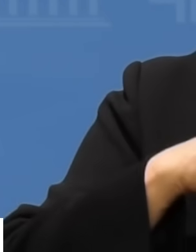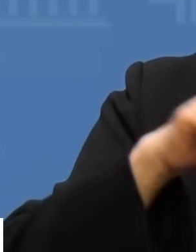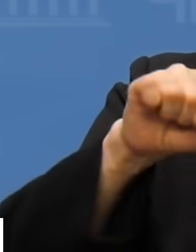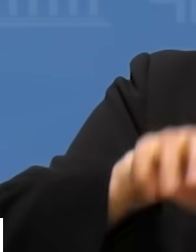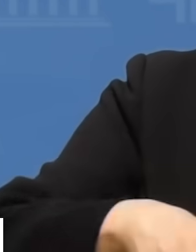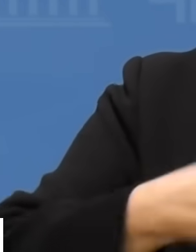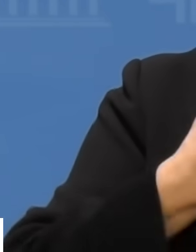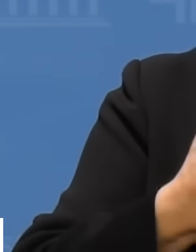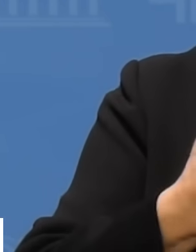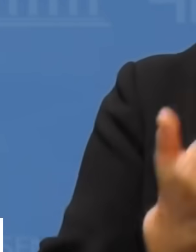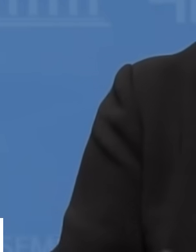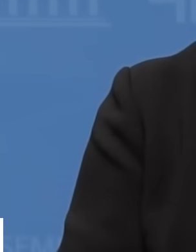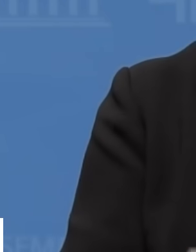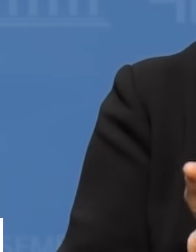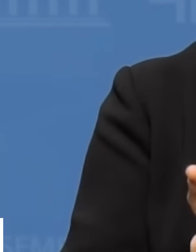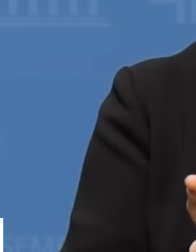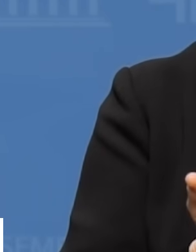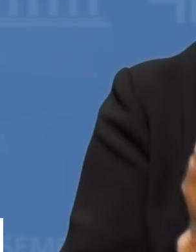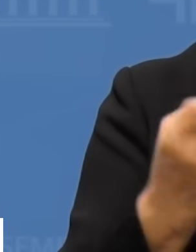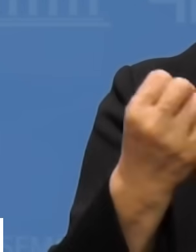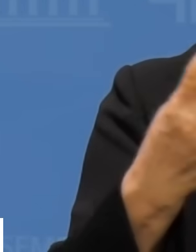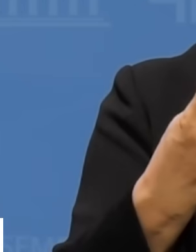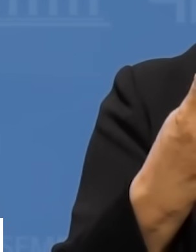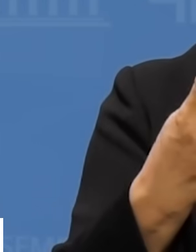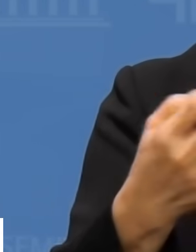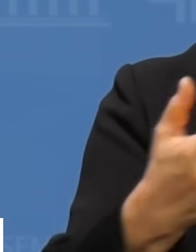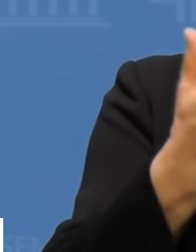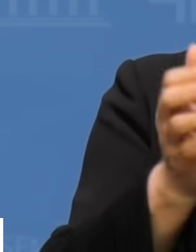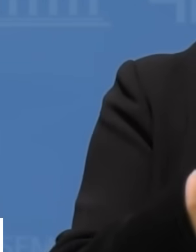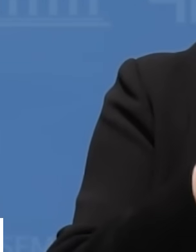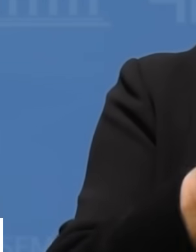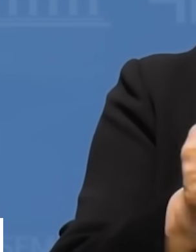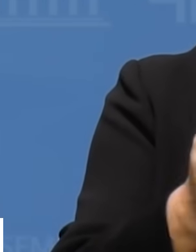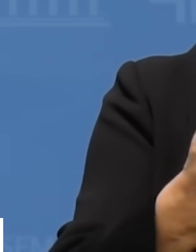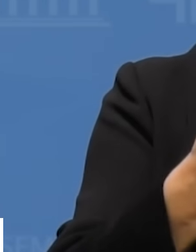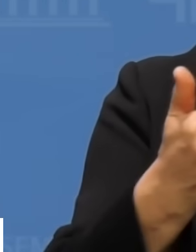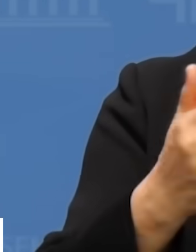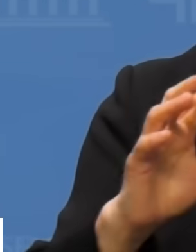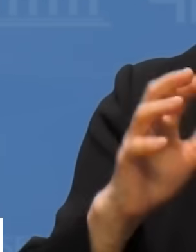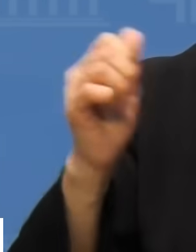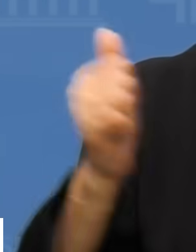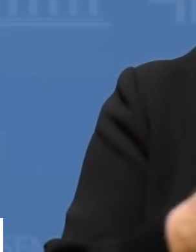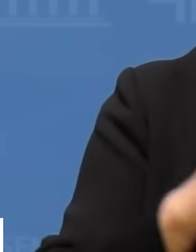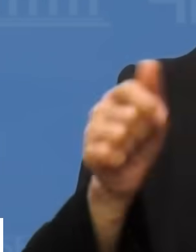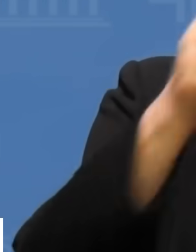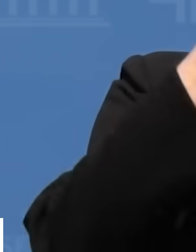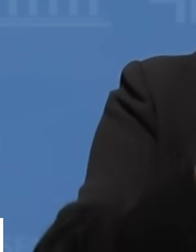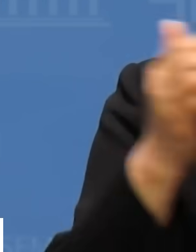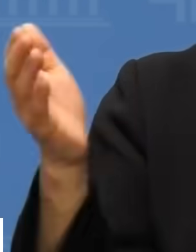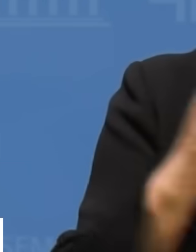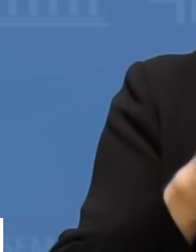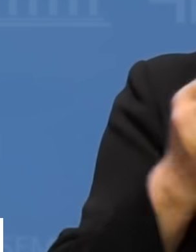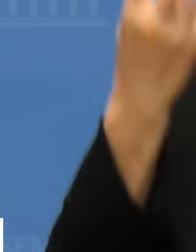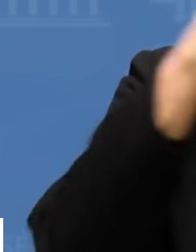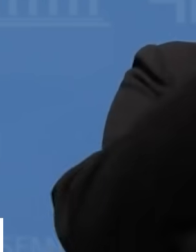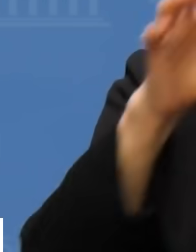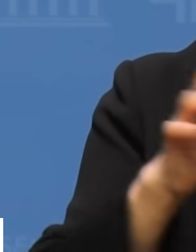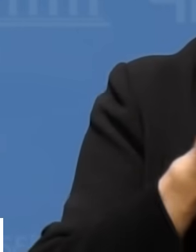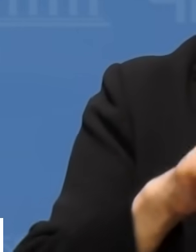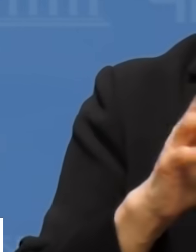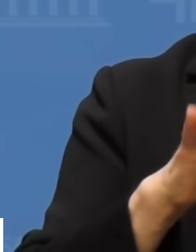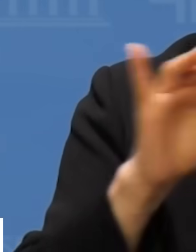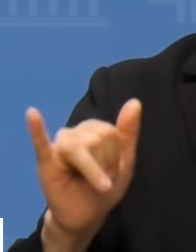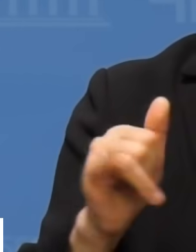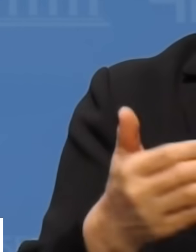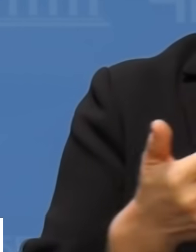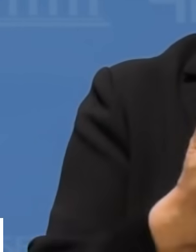유발하는 것입니다. 또한 당대표 방탄 국회가 아니라 범죄로부터 국민을 지키는